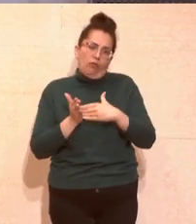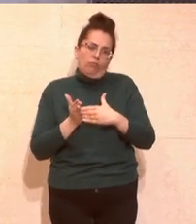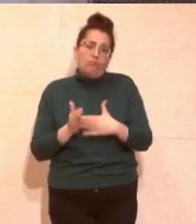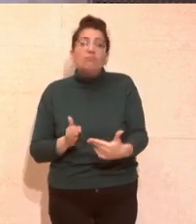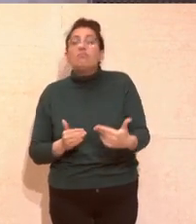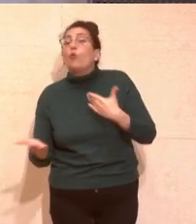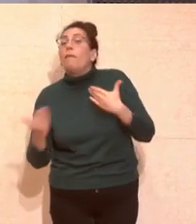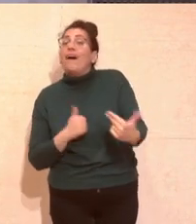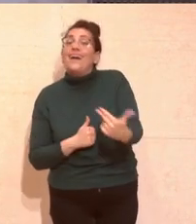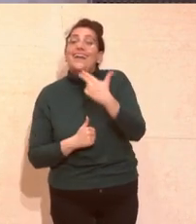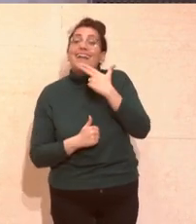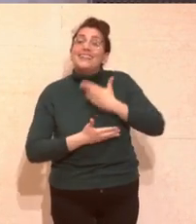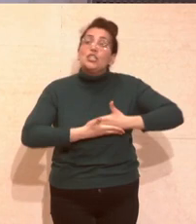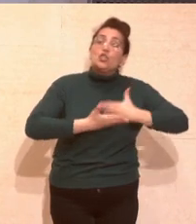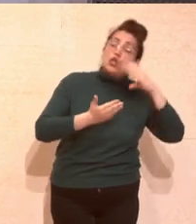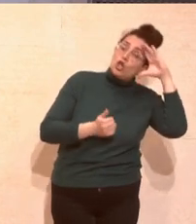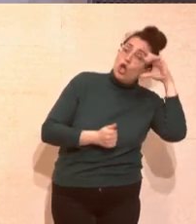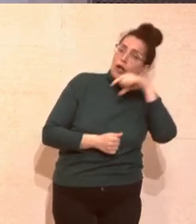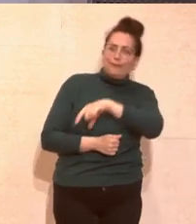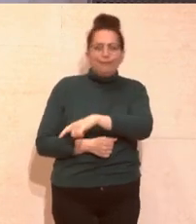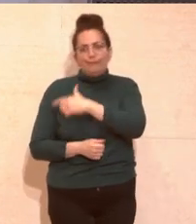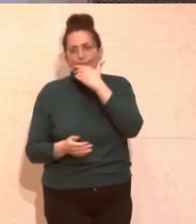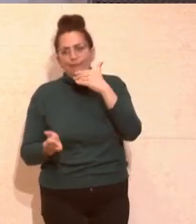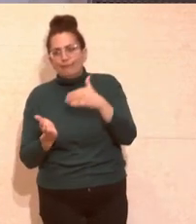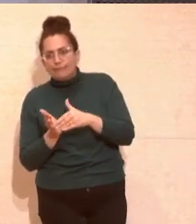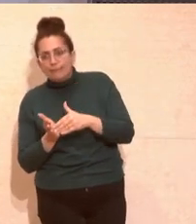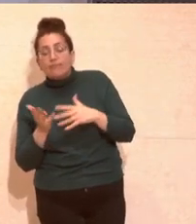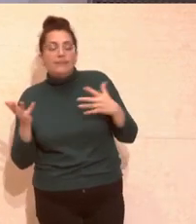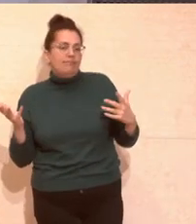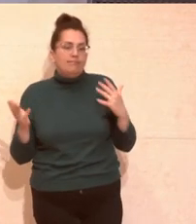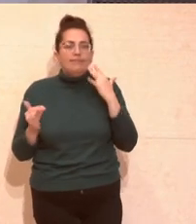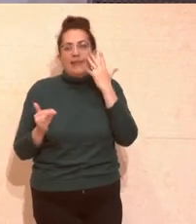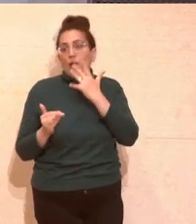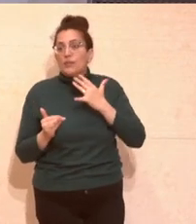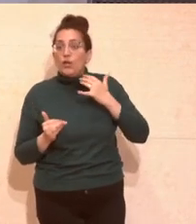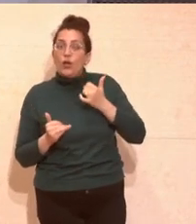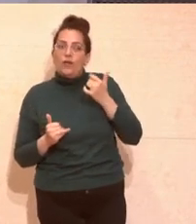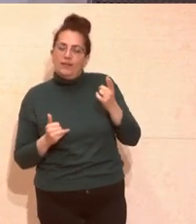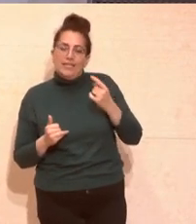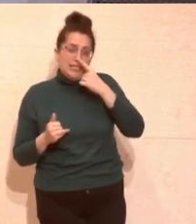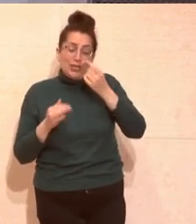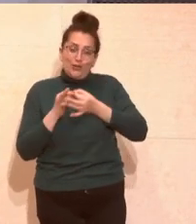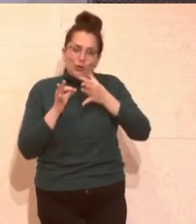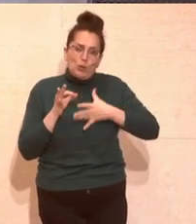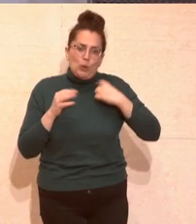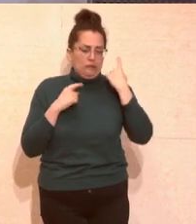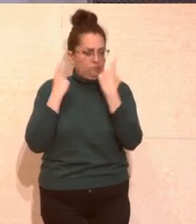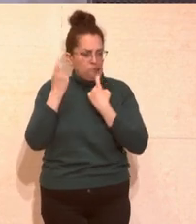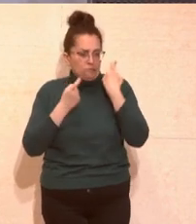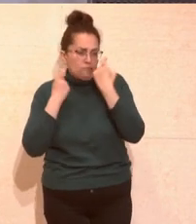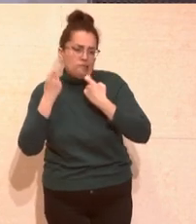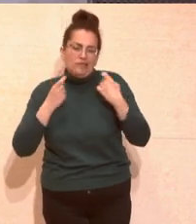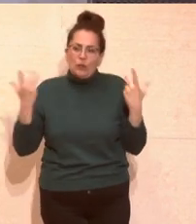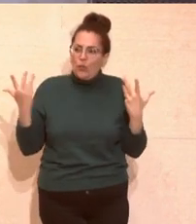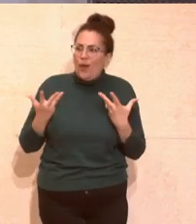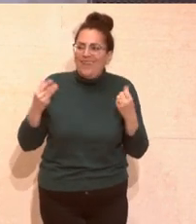que le sommeil de jour, c'est certain. Mais on se retrouve vraiment avec des adolescents qui cherchent des solutions pour essayer de se